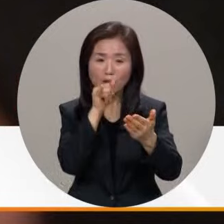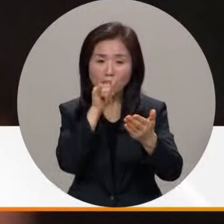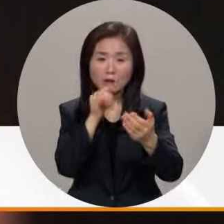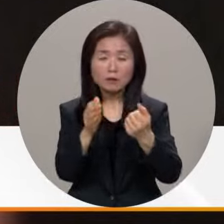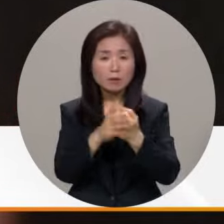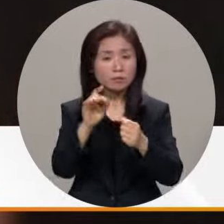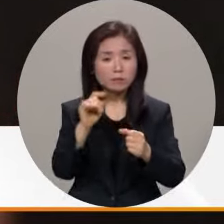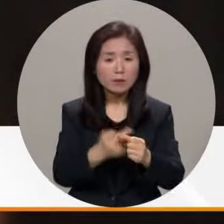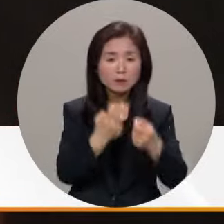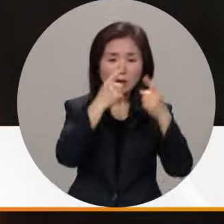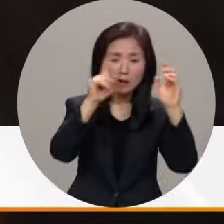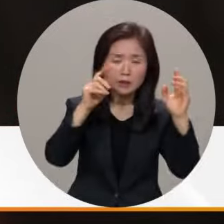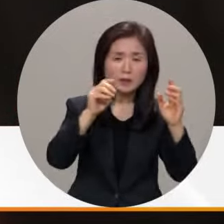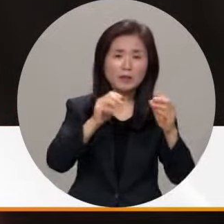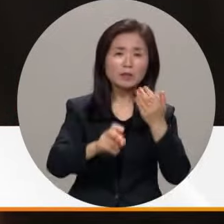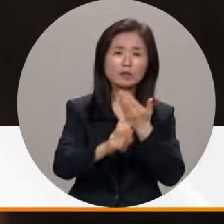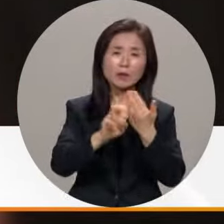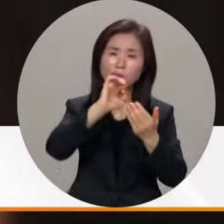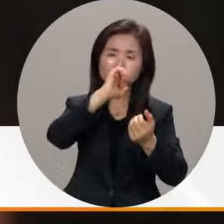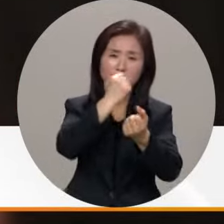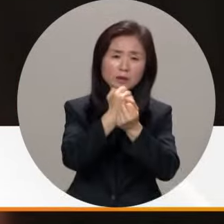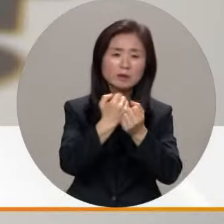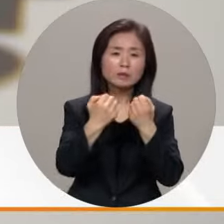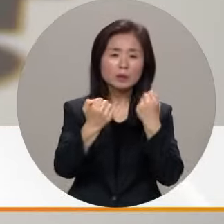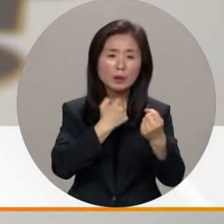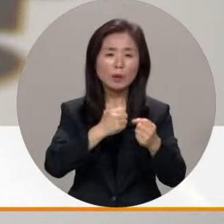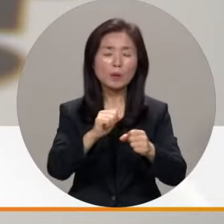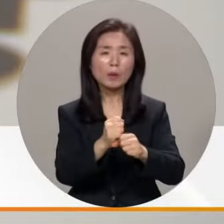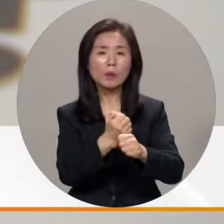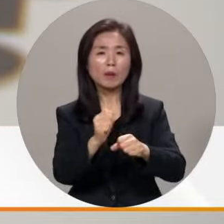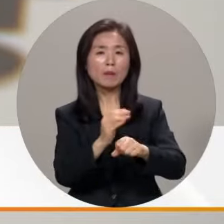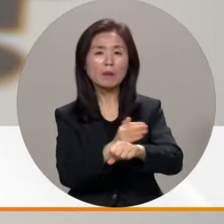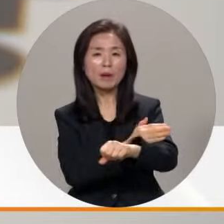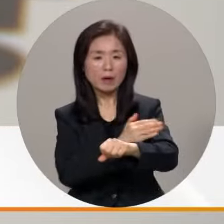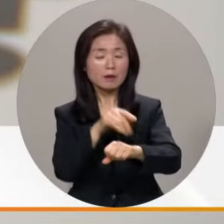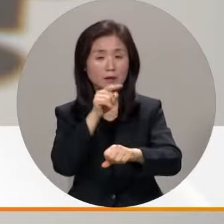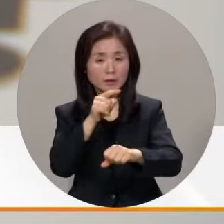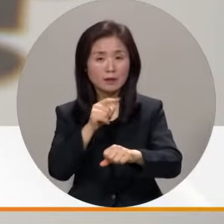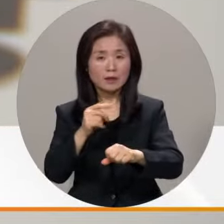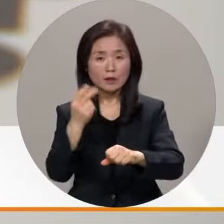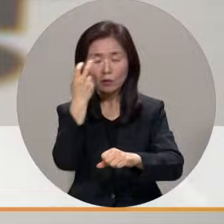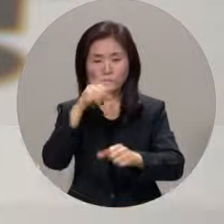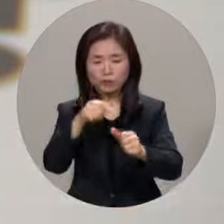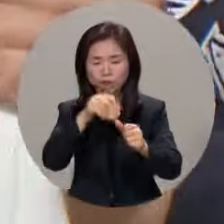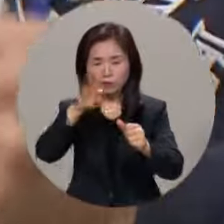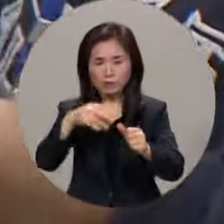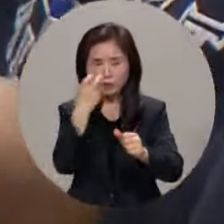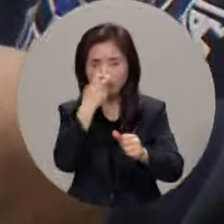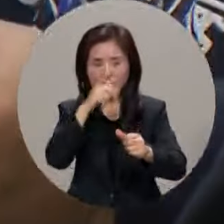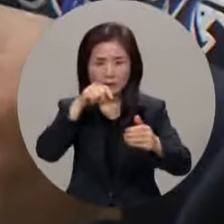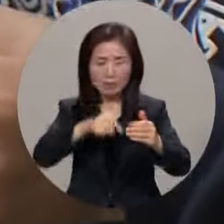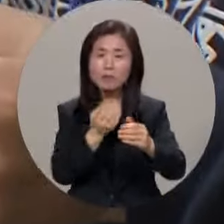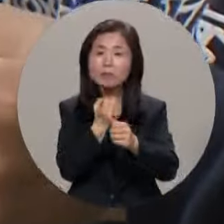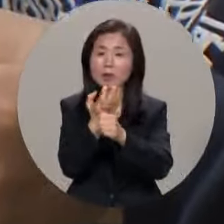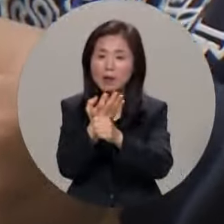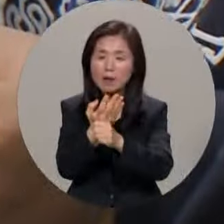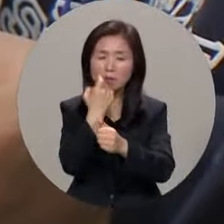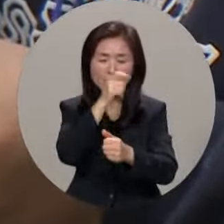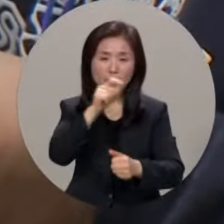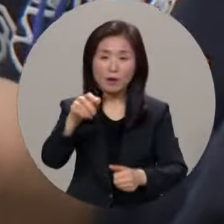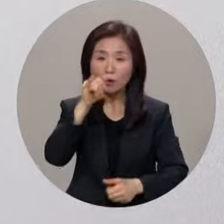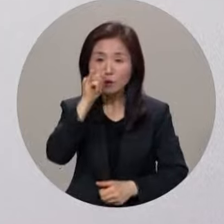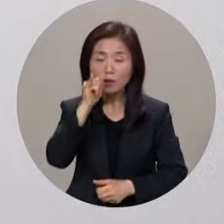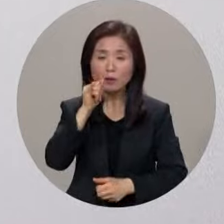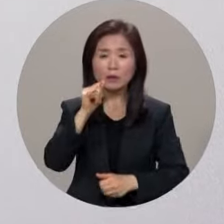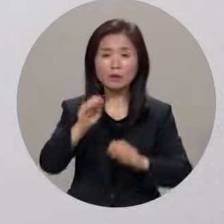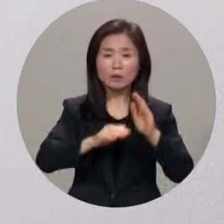충원율을 조작하는 사례가 교부 감사라 내부고발을 통해서 드러난 사례들이 있습니다 공적 입시의 원칙을 지킬